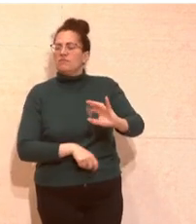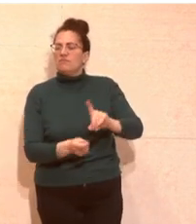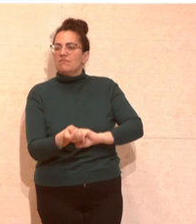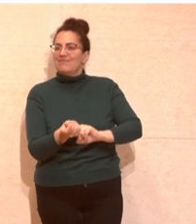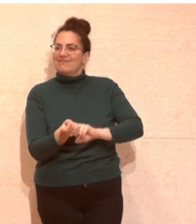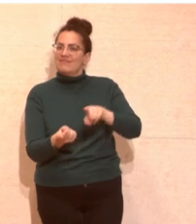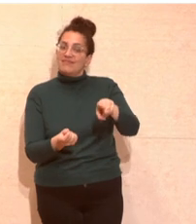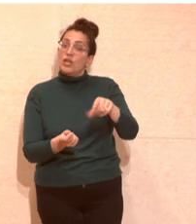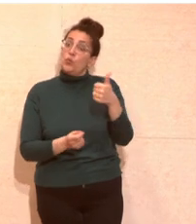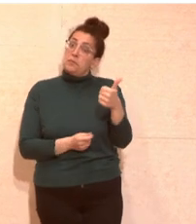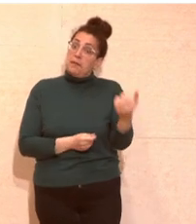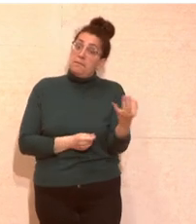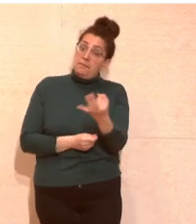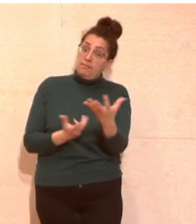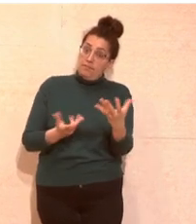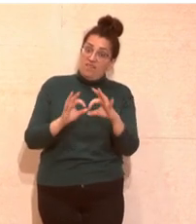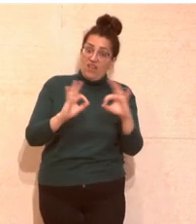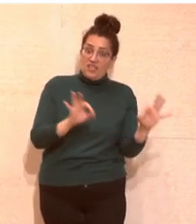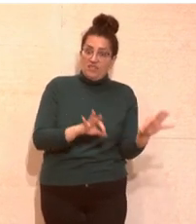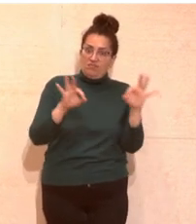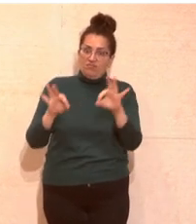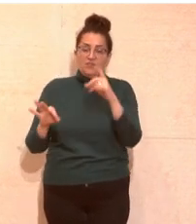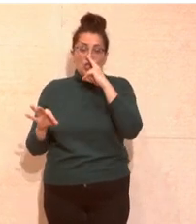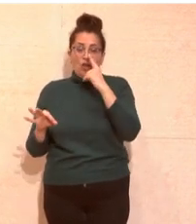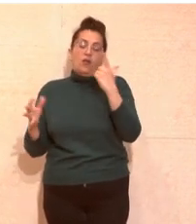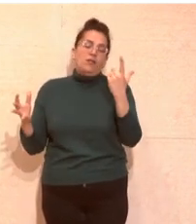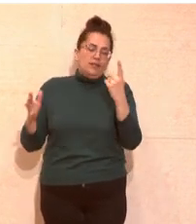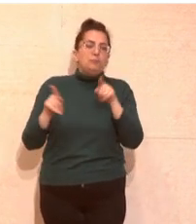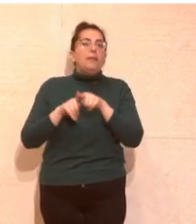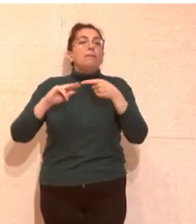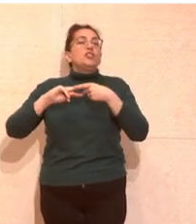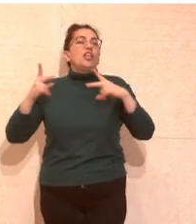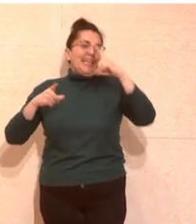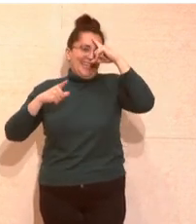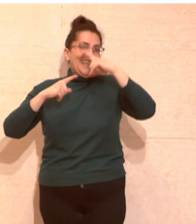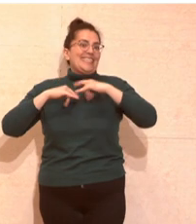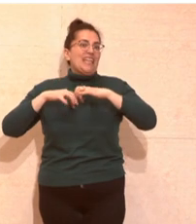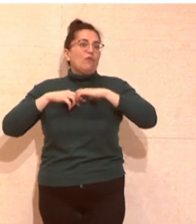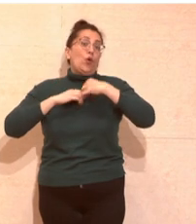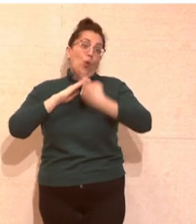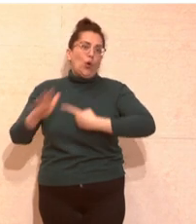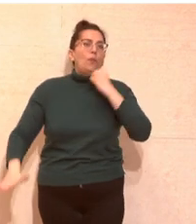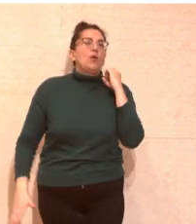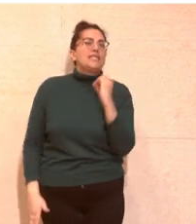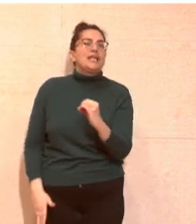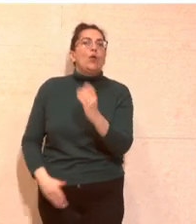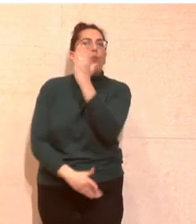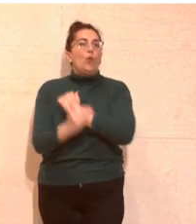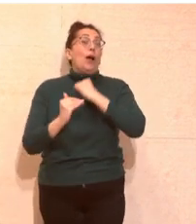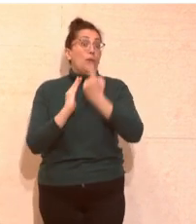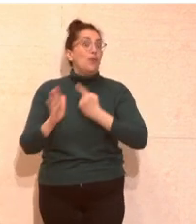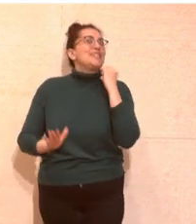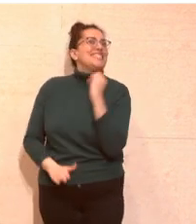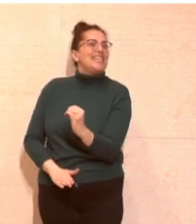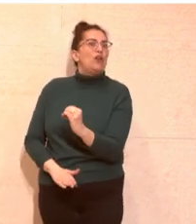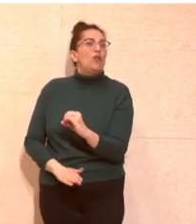probablement dans ce stade qu'on reprogrammait génétiquement le cerveau. Ça n'a jamais été prouvé en tant que tel, mais c'est joli. En tout cas, ça joue énormément.